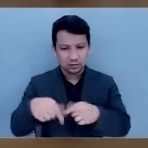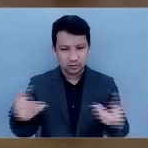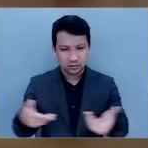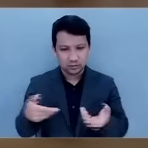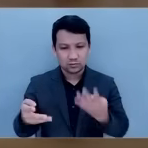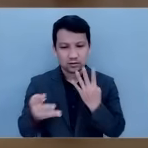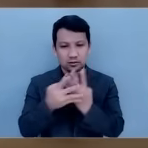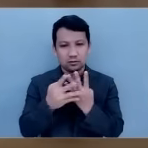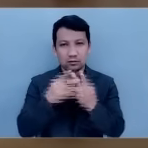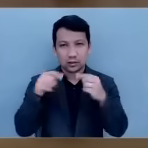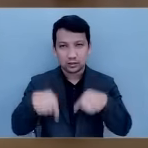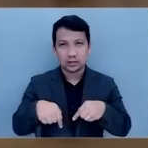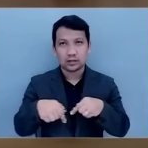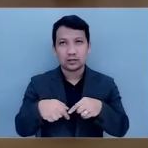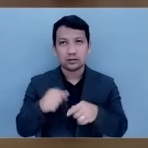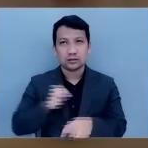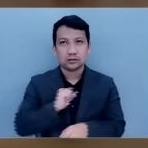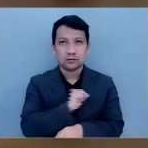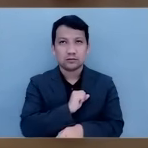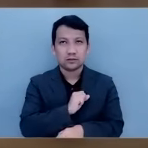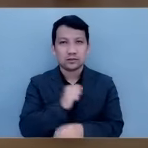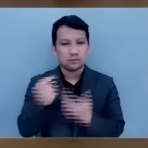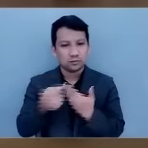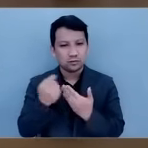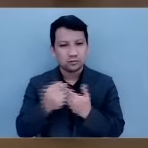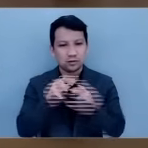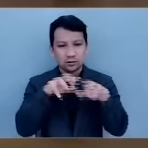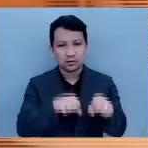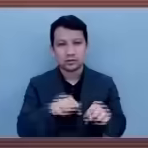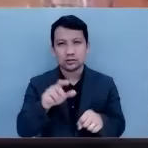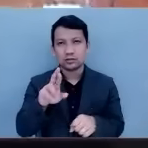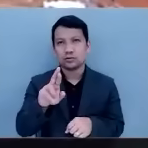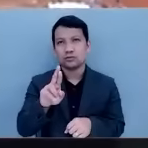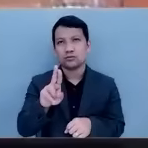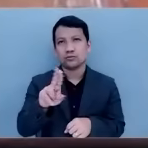lamang sa detention facility ng Senado pansamantalang ikulong si Ruiz.